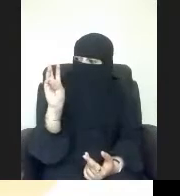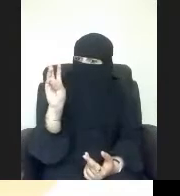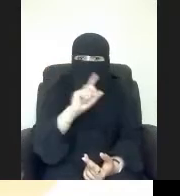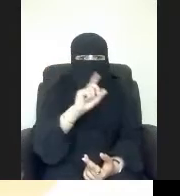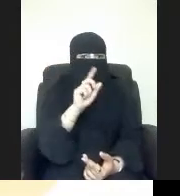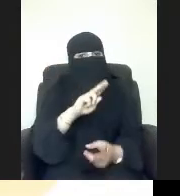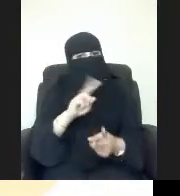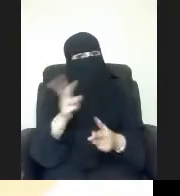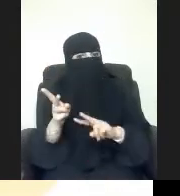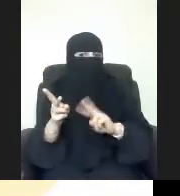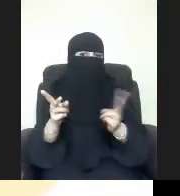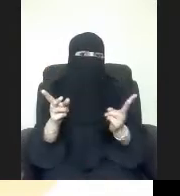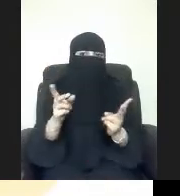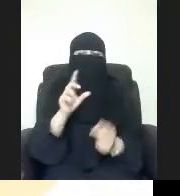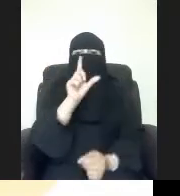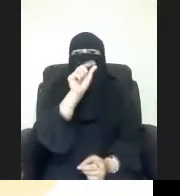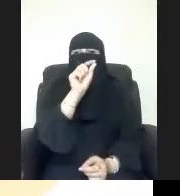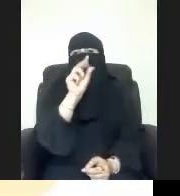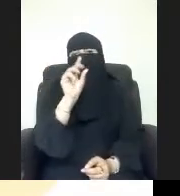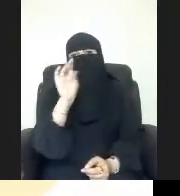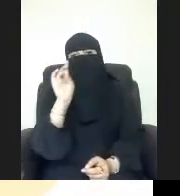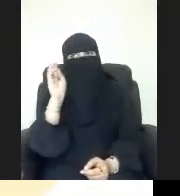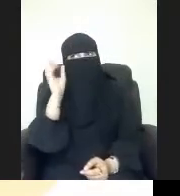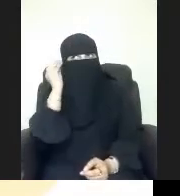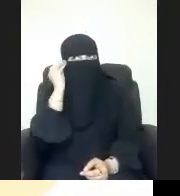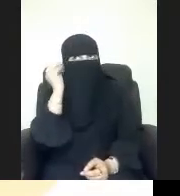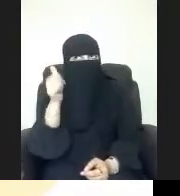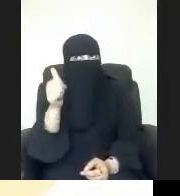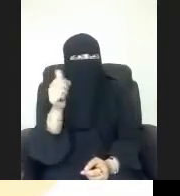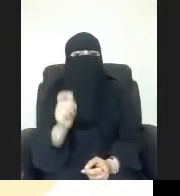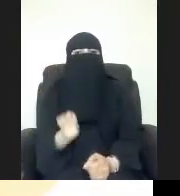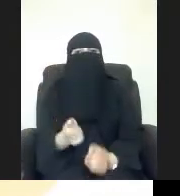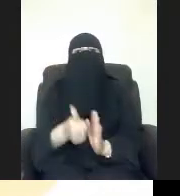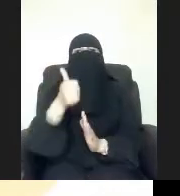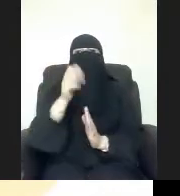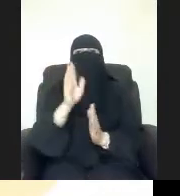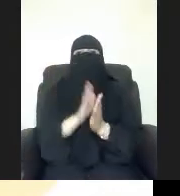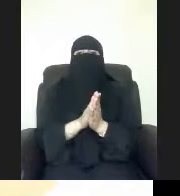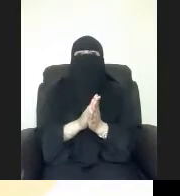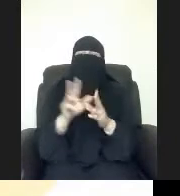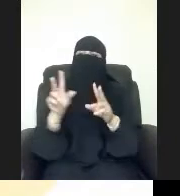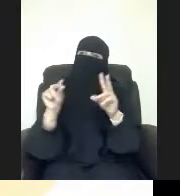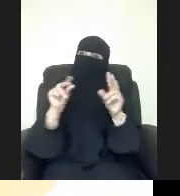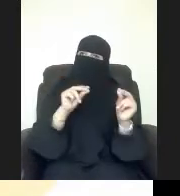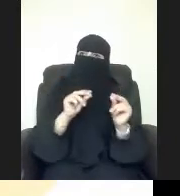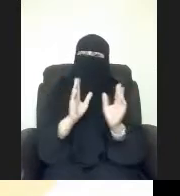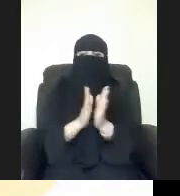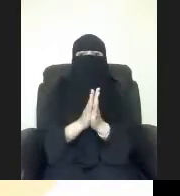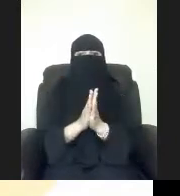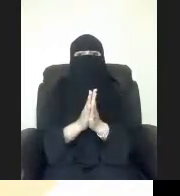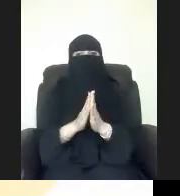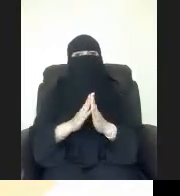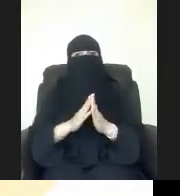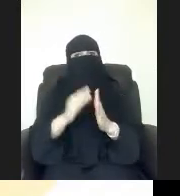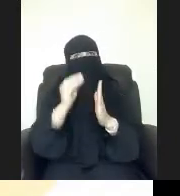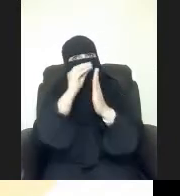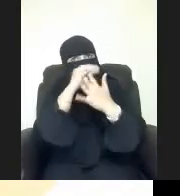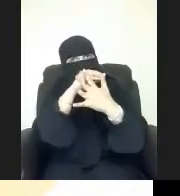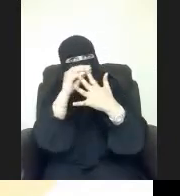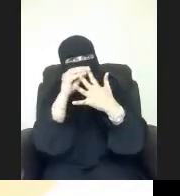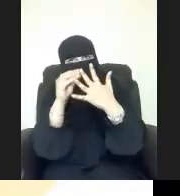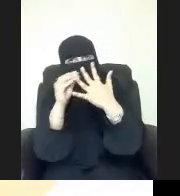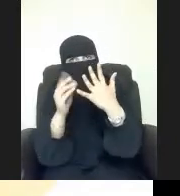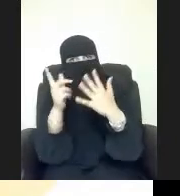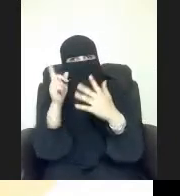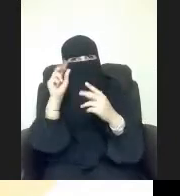نتمنى أن نصل لهذه المرحلة واللي هي تطبق حاليا بشكل غير رسمي، ليس تعلم مدمج ولكن